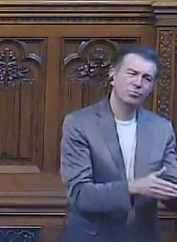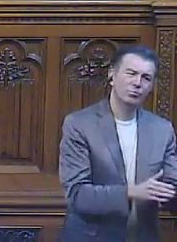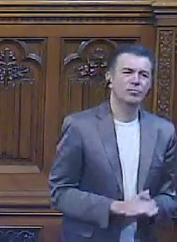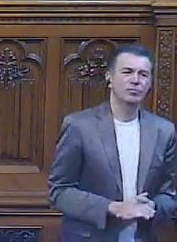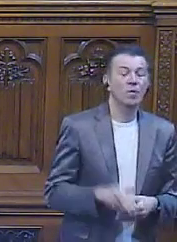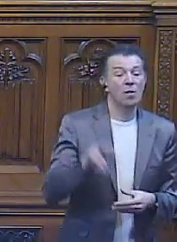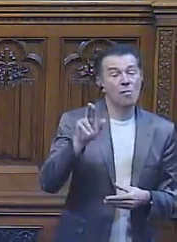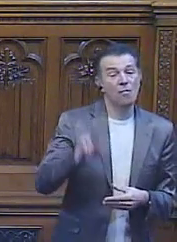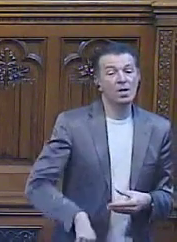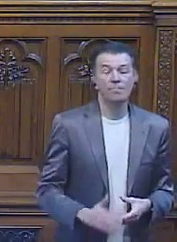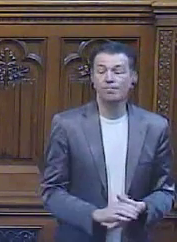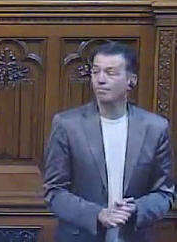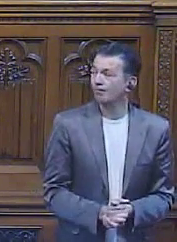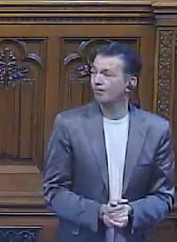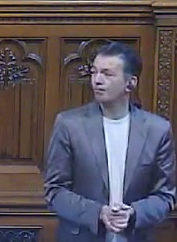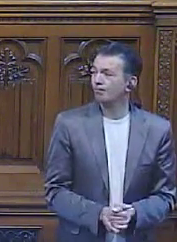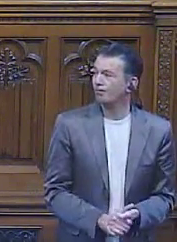Wien.